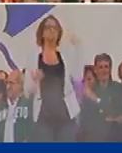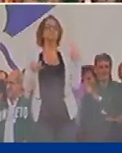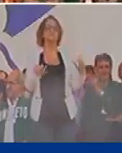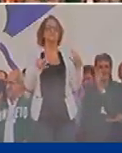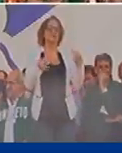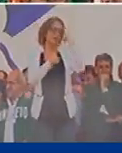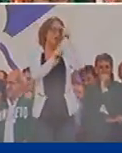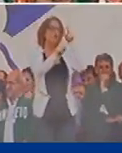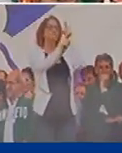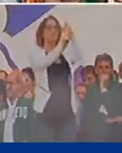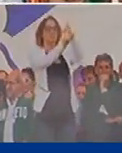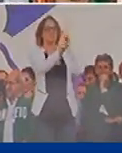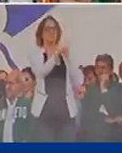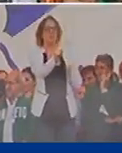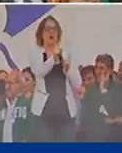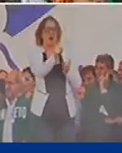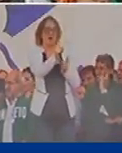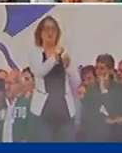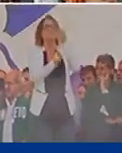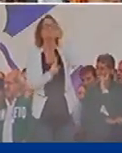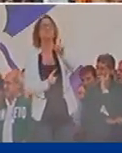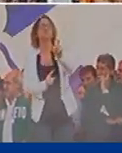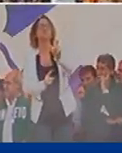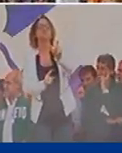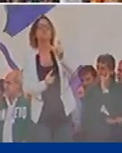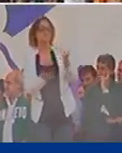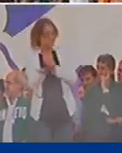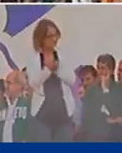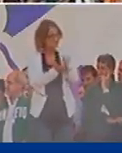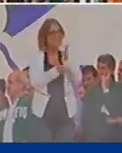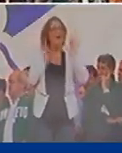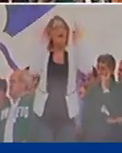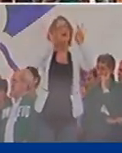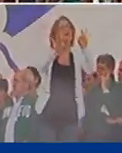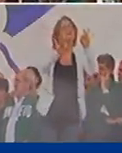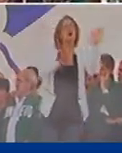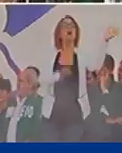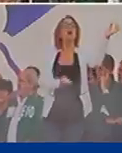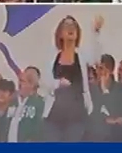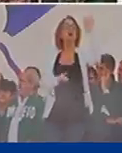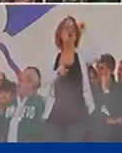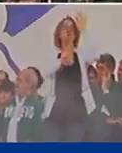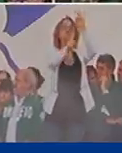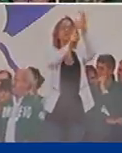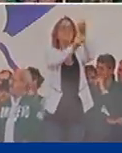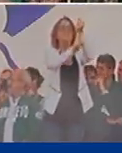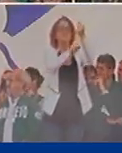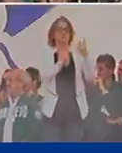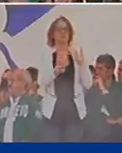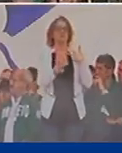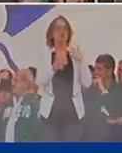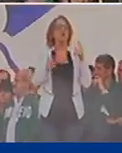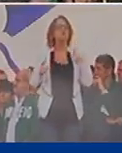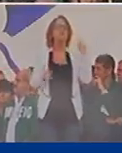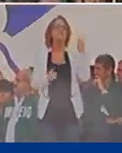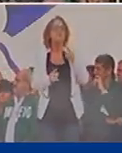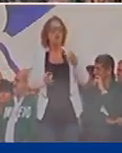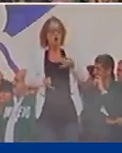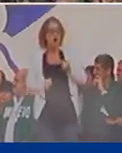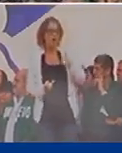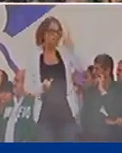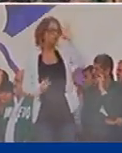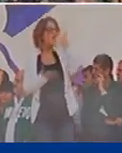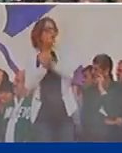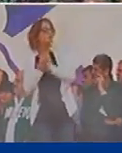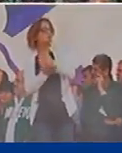Qual è l'obiettivo? Perché i mezzi per arrivare all'obiettivo sono in discussione. Io non sono un atto imparato, non sono uno